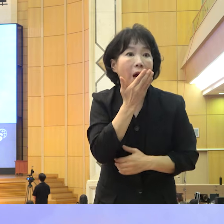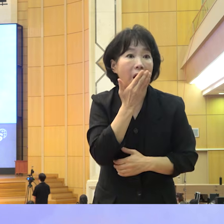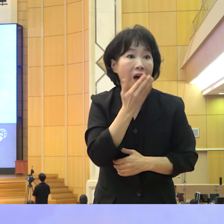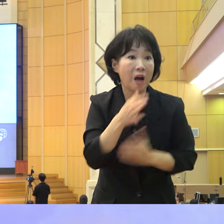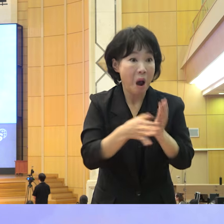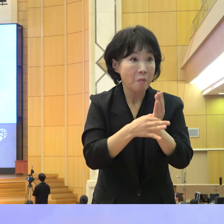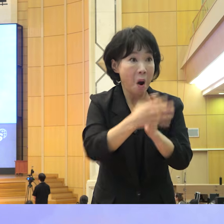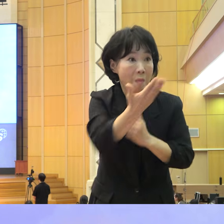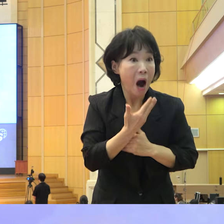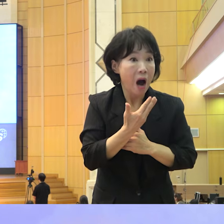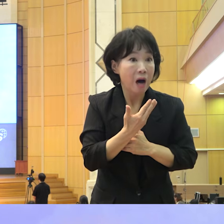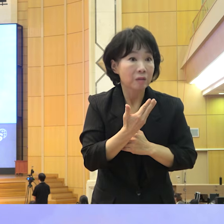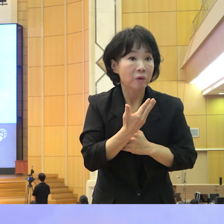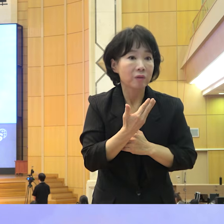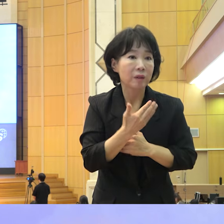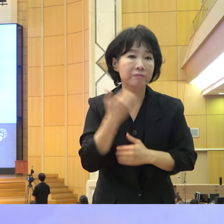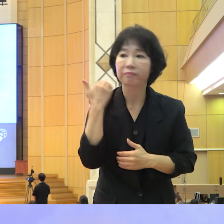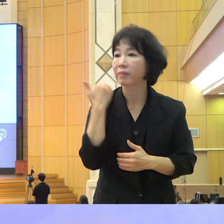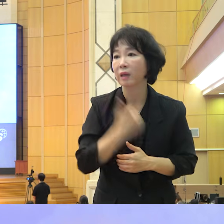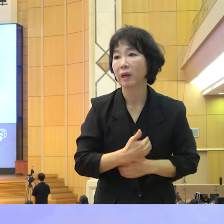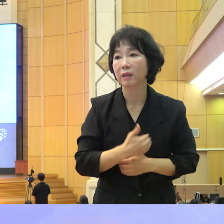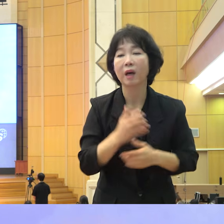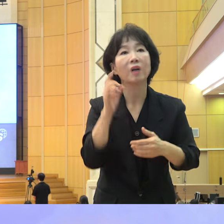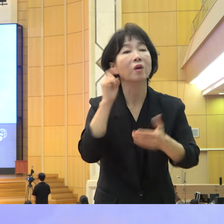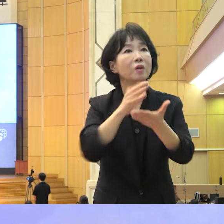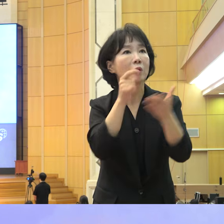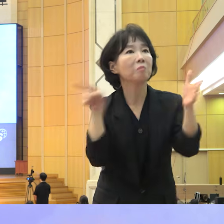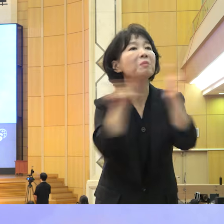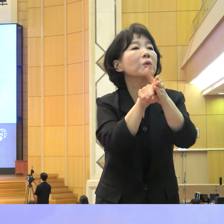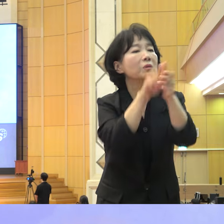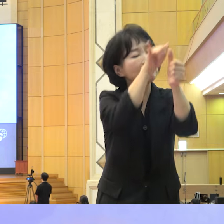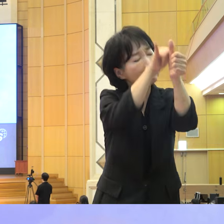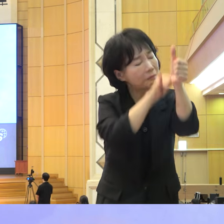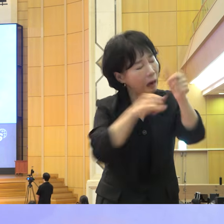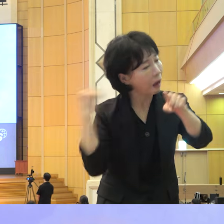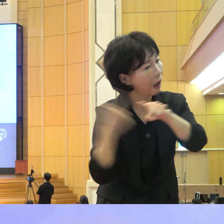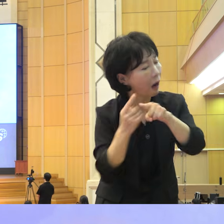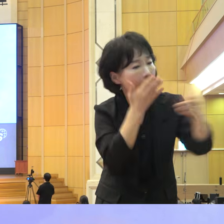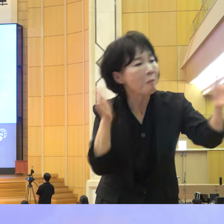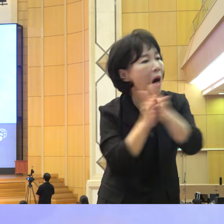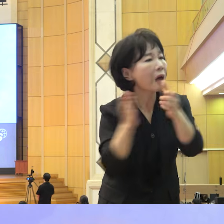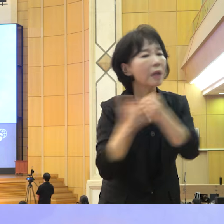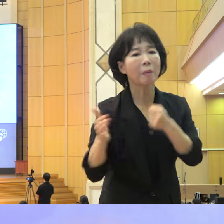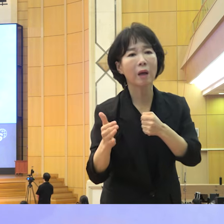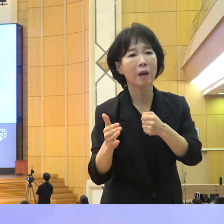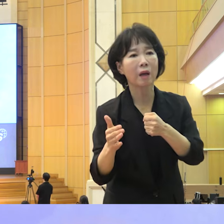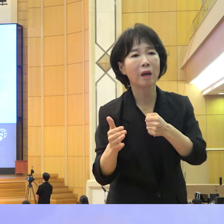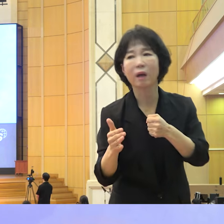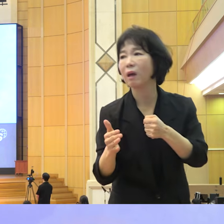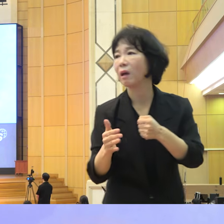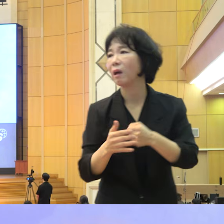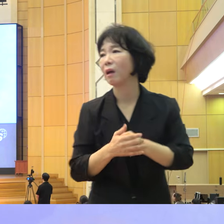되면 적그리스도를 믿고 적그리스도에게 숭배하고